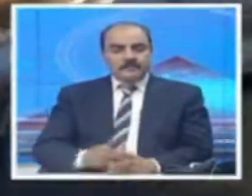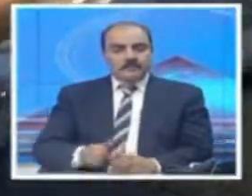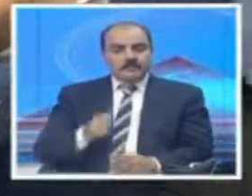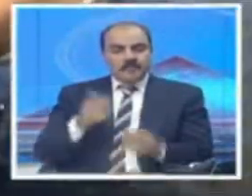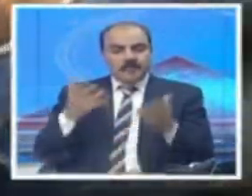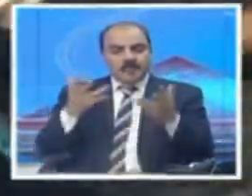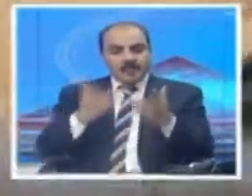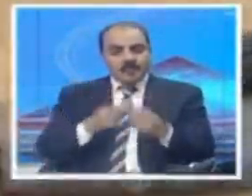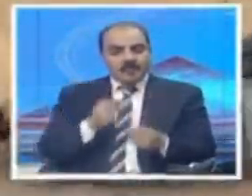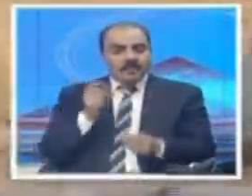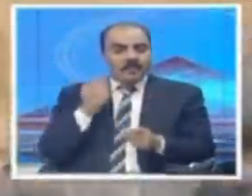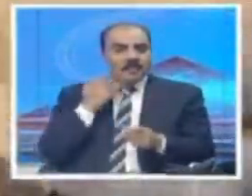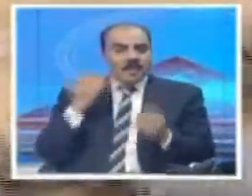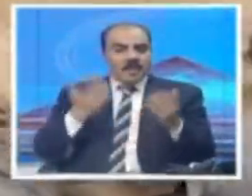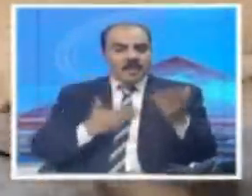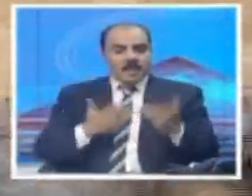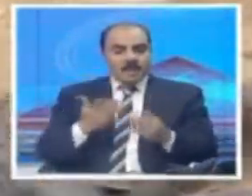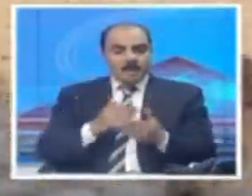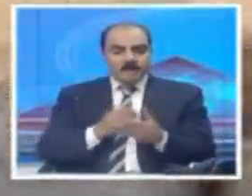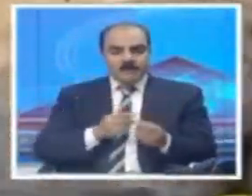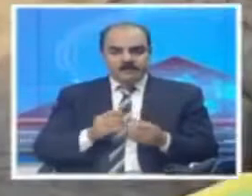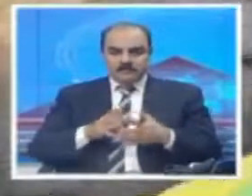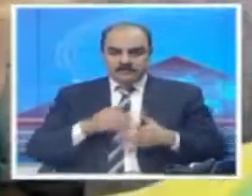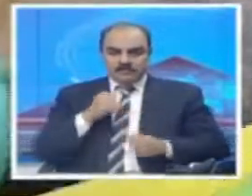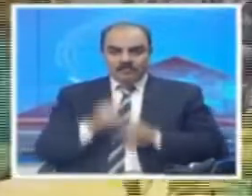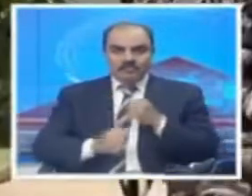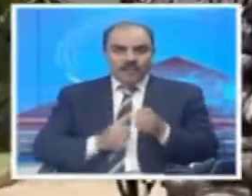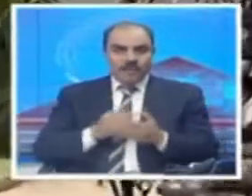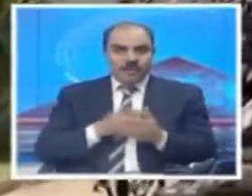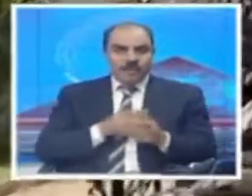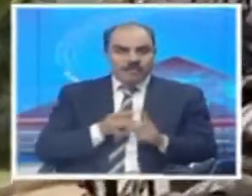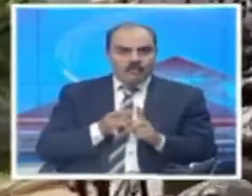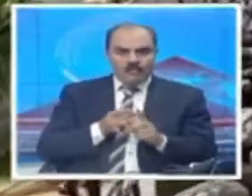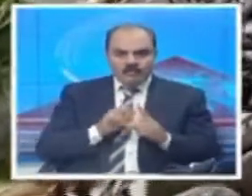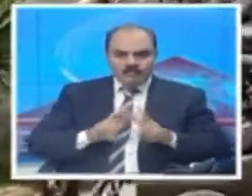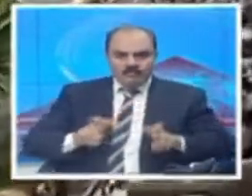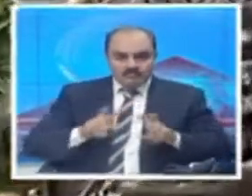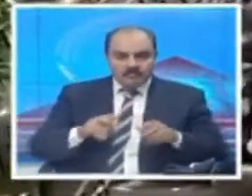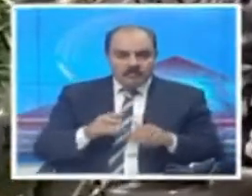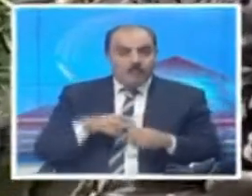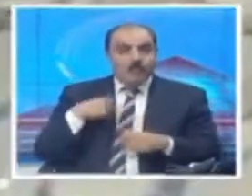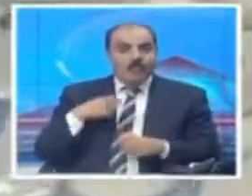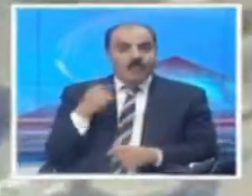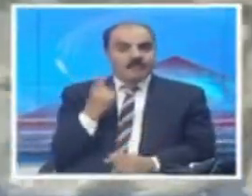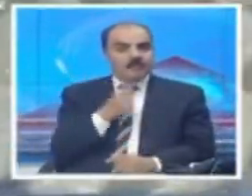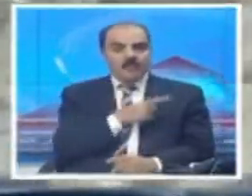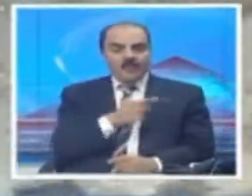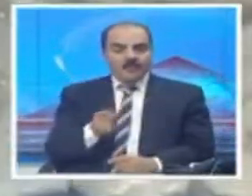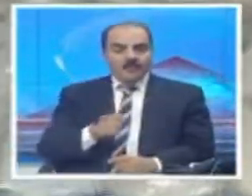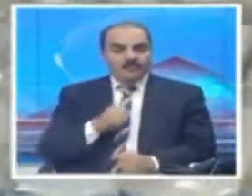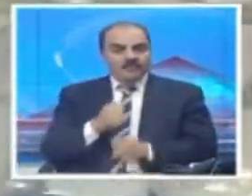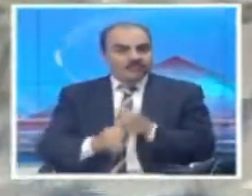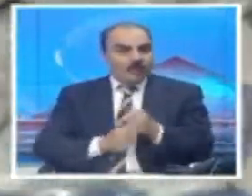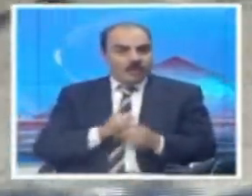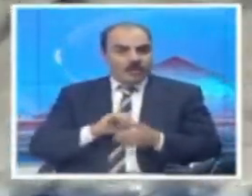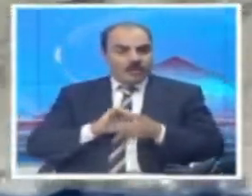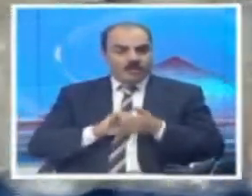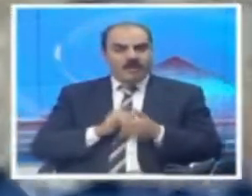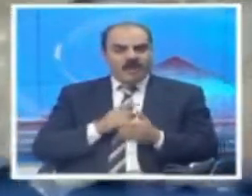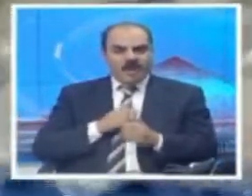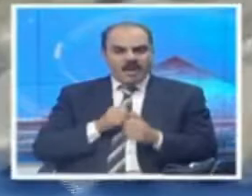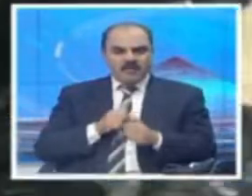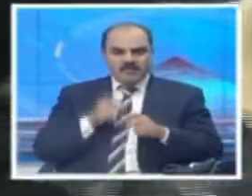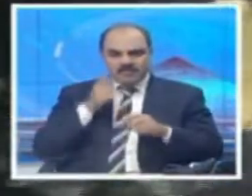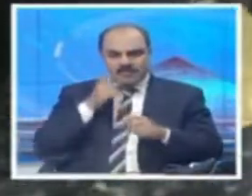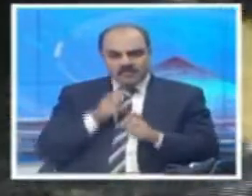إحصائيات وأرقام تؤكد على ما تبذله أجهزة مكافحة المخدرات بوزارة الداخلية من جهود للتصدي